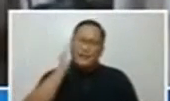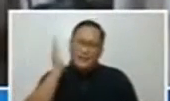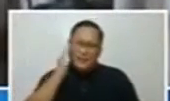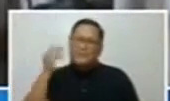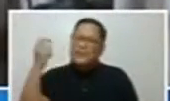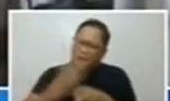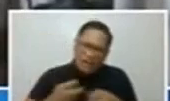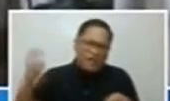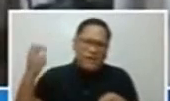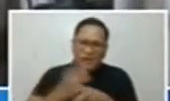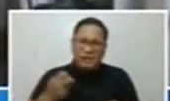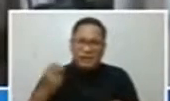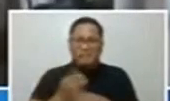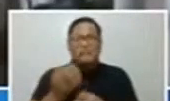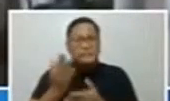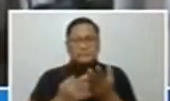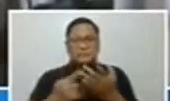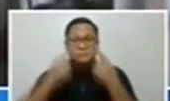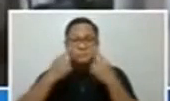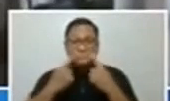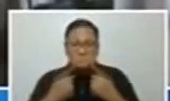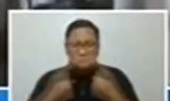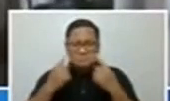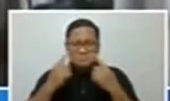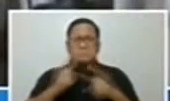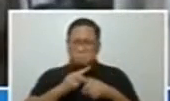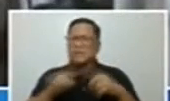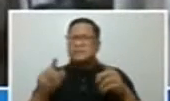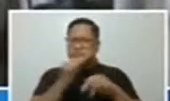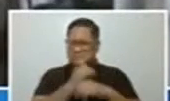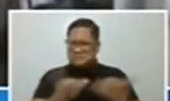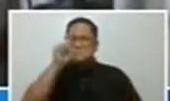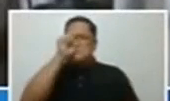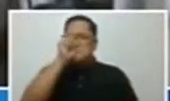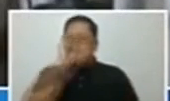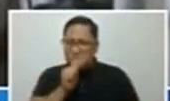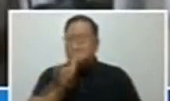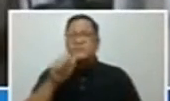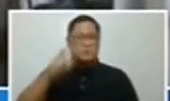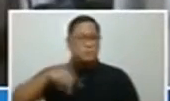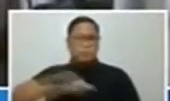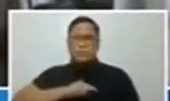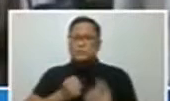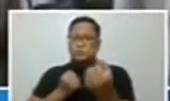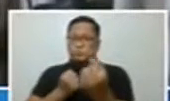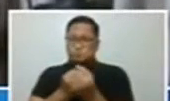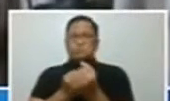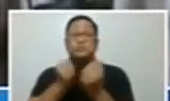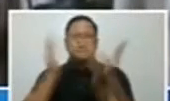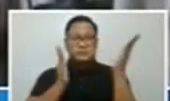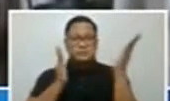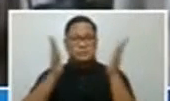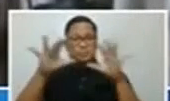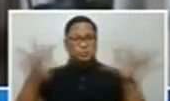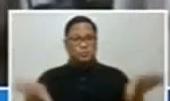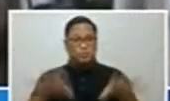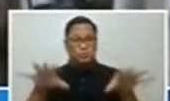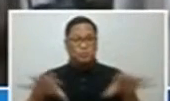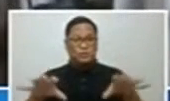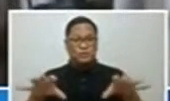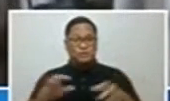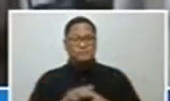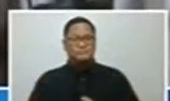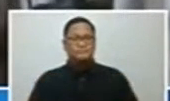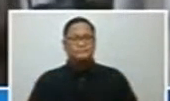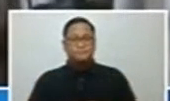392. Ang mga doctors nurses natin ay umabot na ng 80, no? Yung mga infected. Ito ay